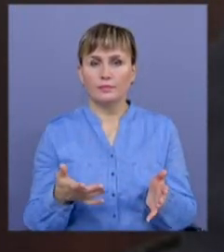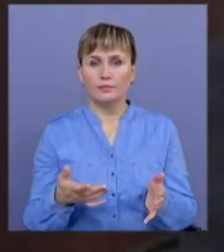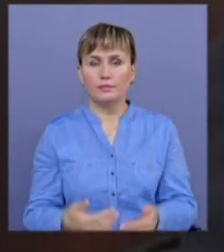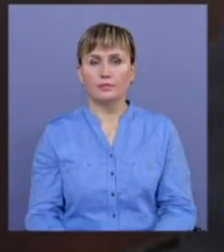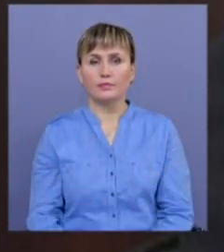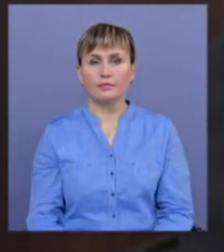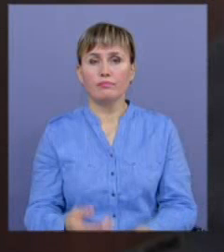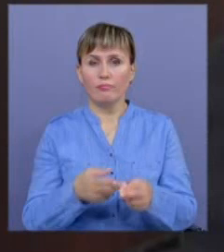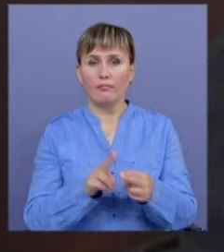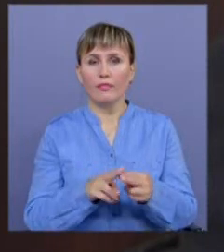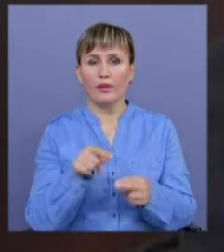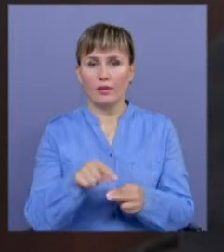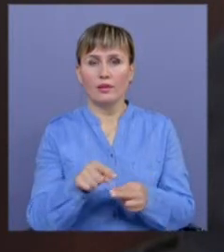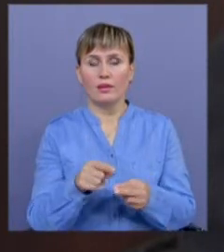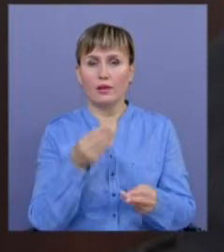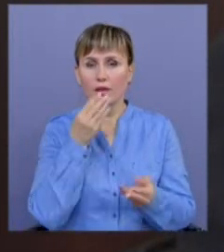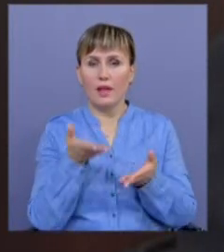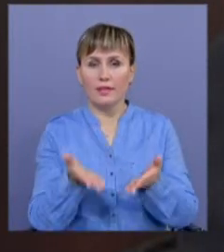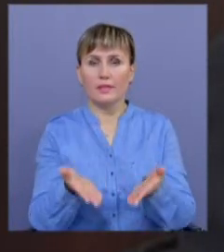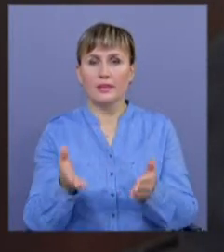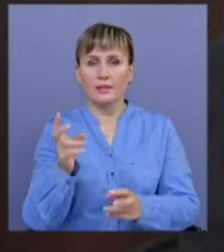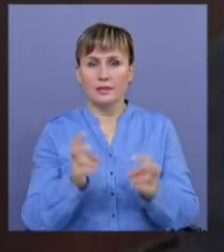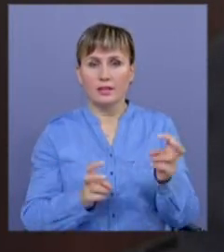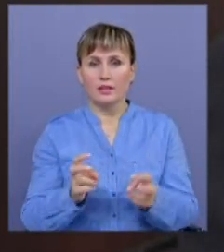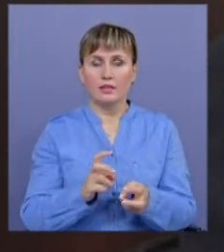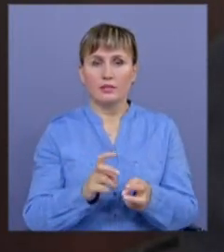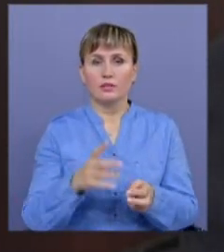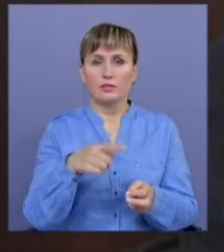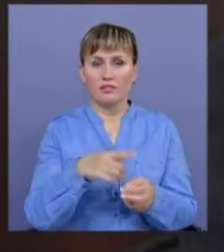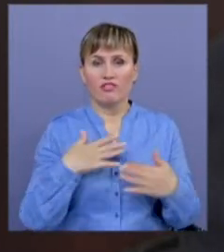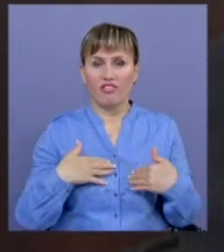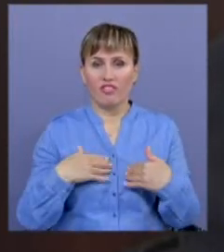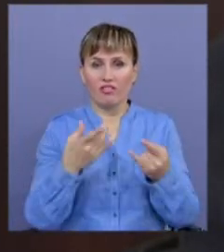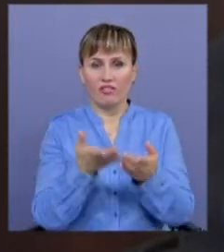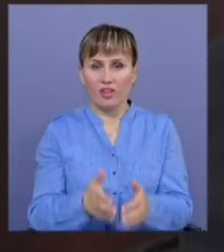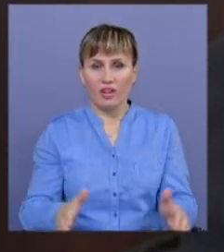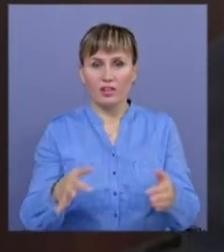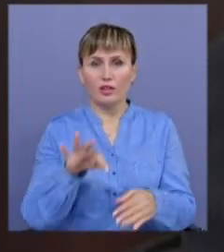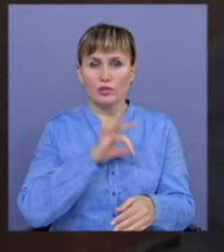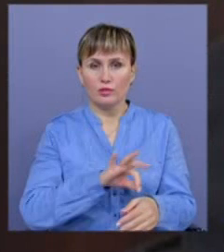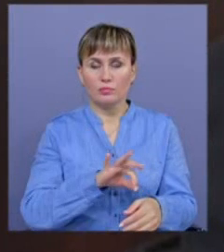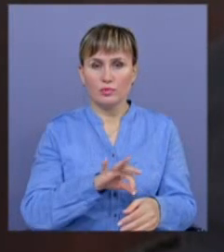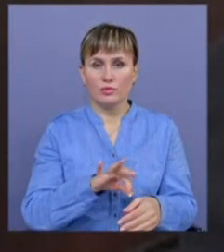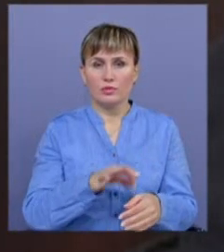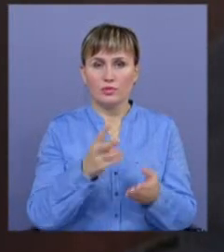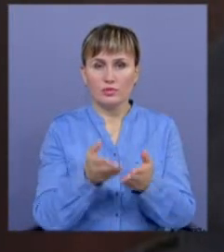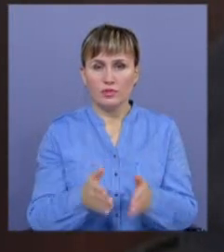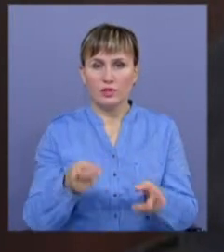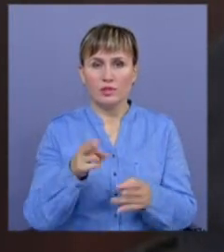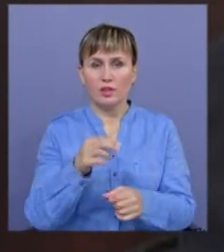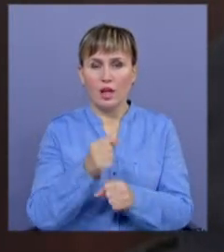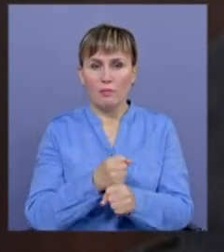в данном кондитерском цехе вместо 4 гнездовой ванны использовалась 2-гнездовая ванна для